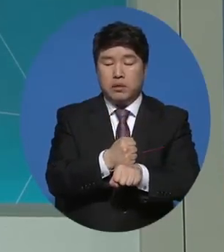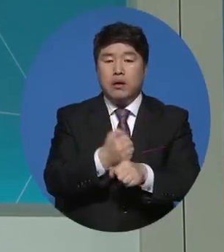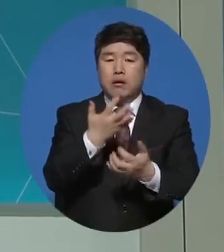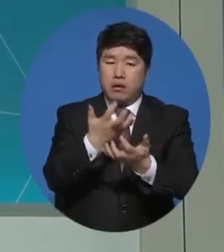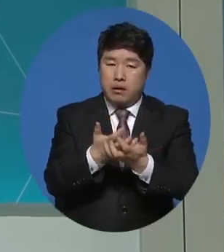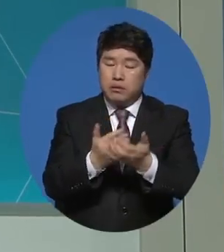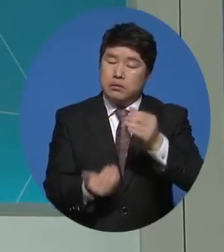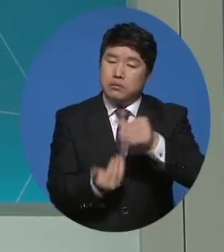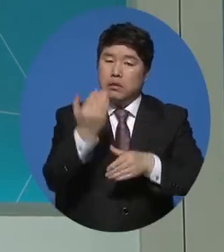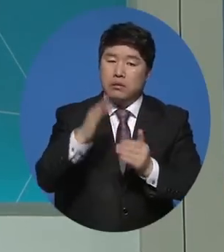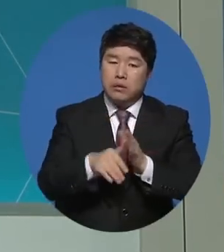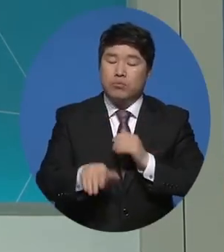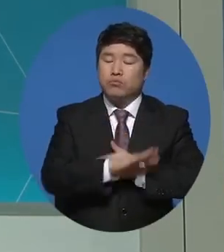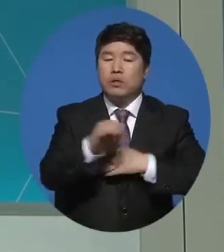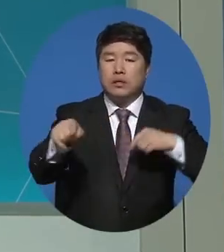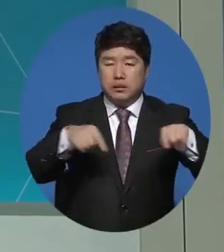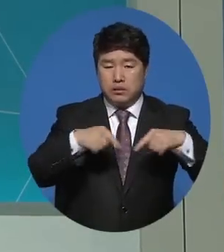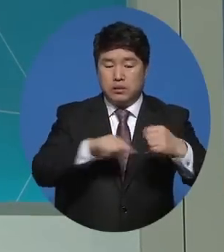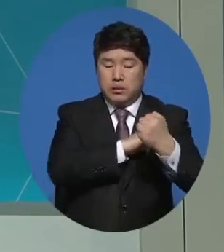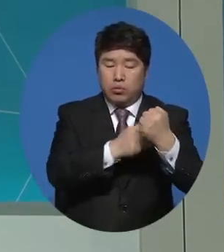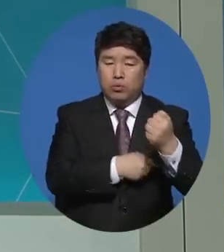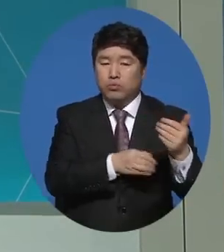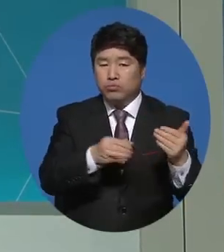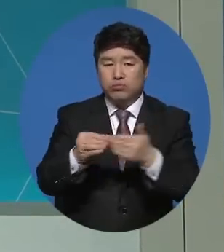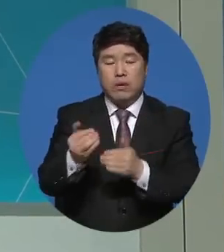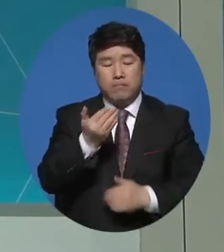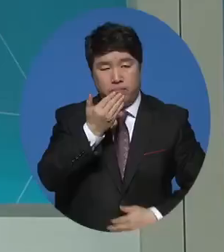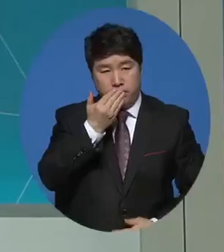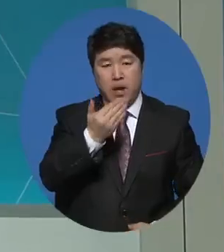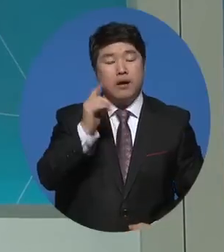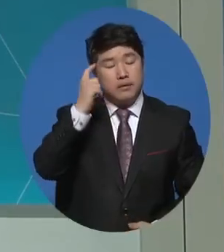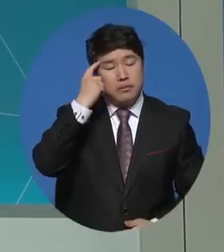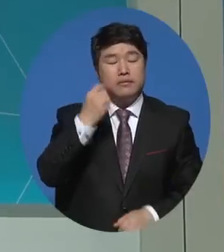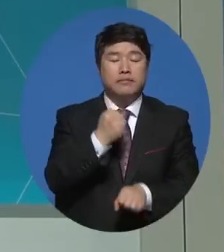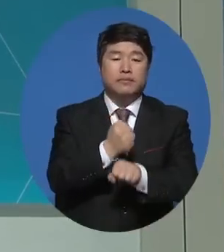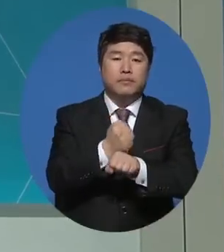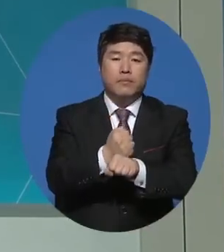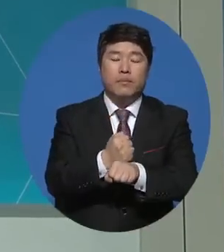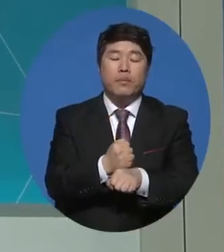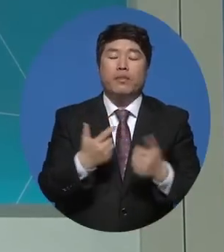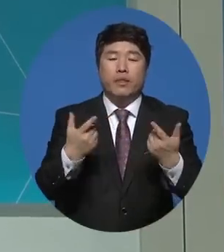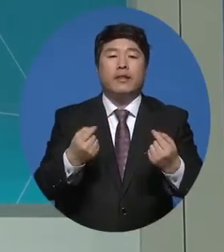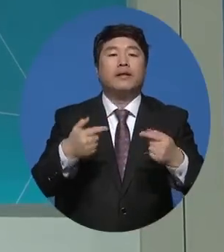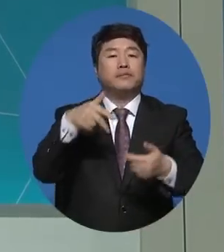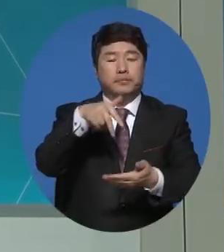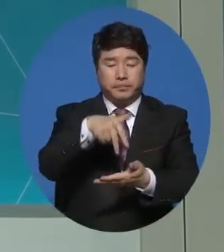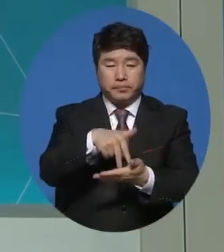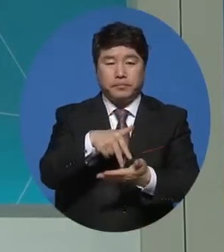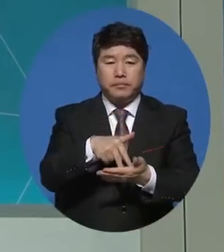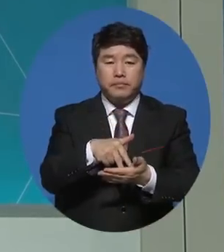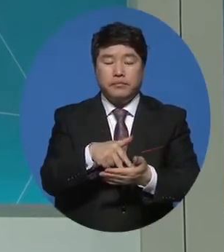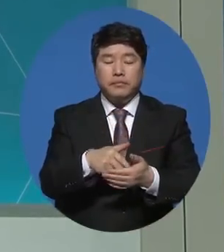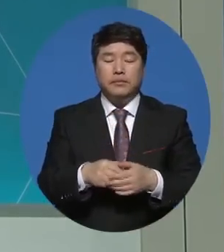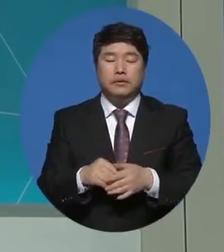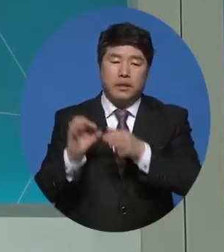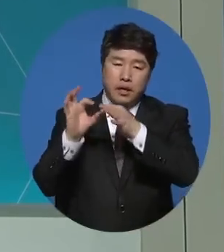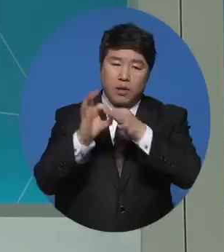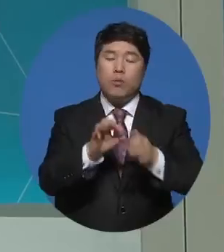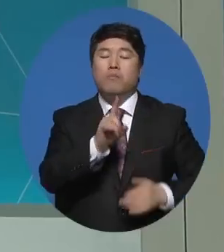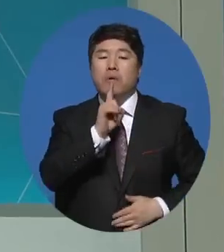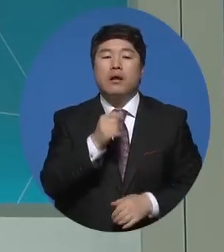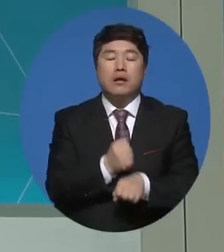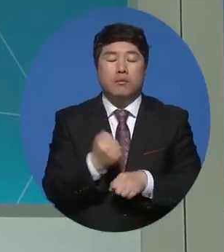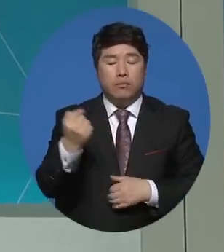그거를 비로소 우리 정치권이 추진할 수 있다 그렇게 생각을 하고 그런 점에서 이제 일관되게 주장해